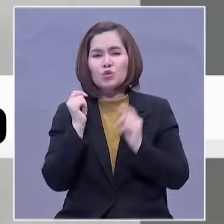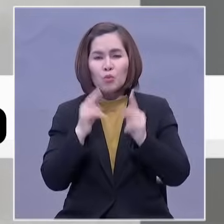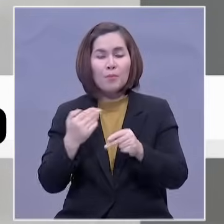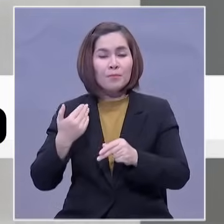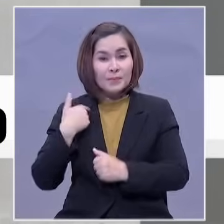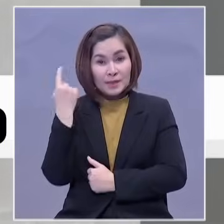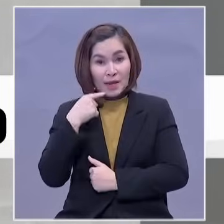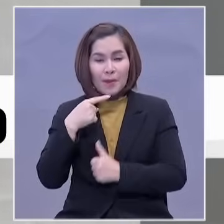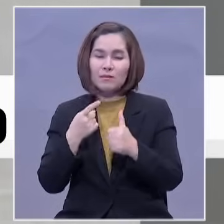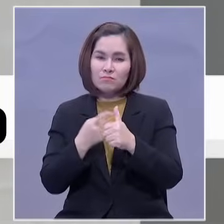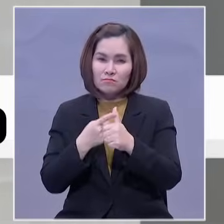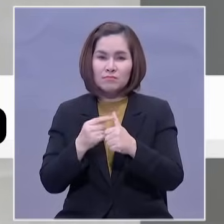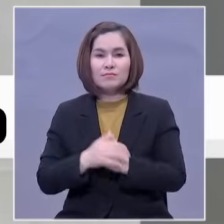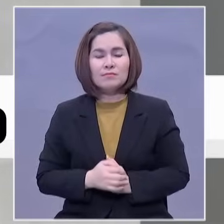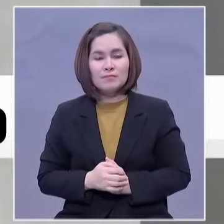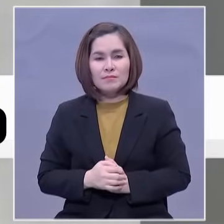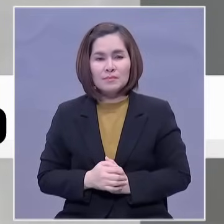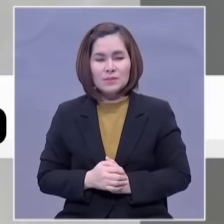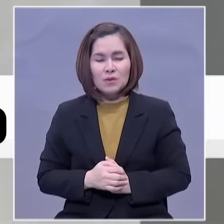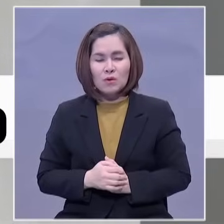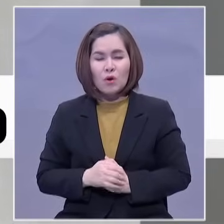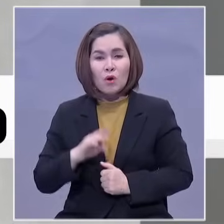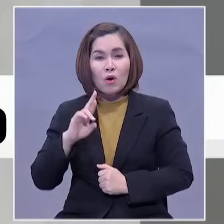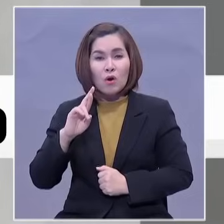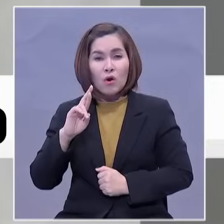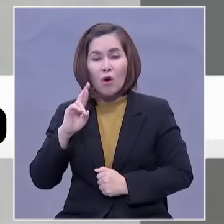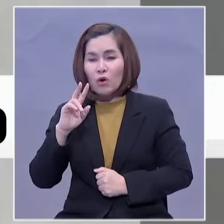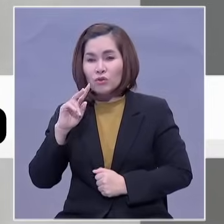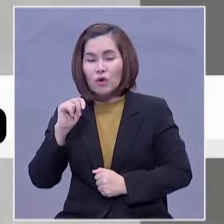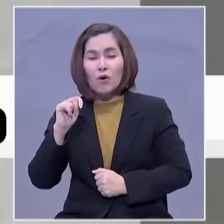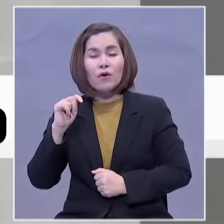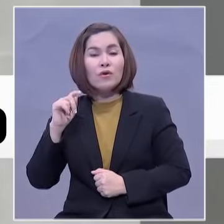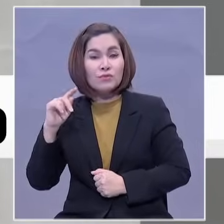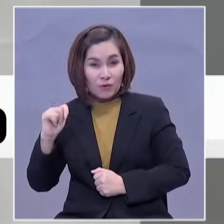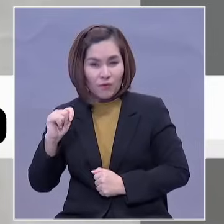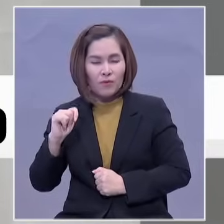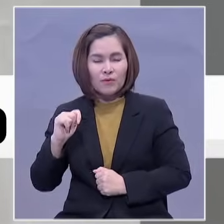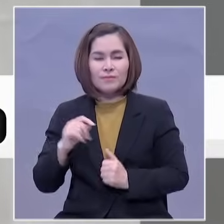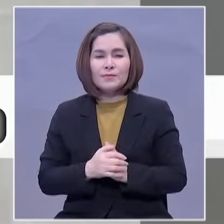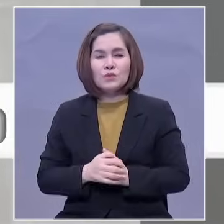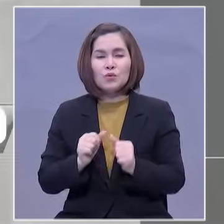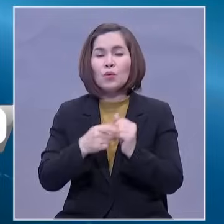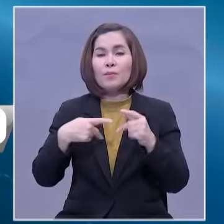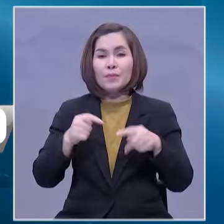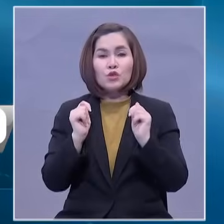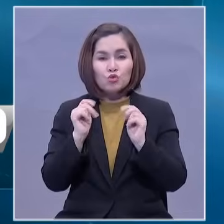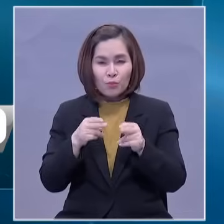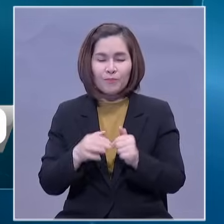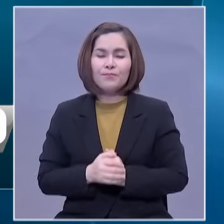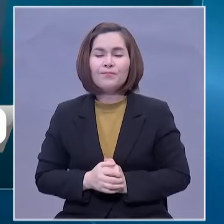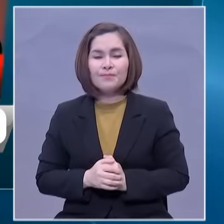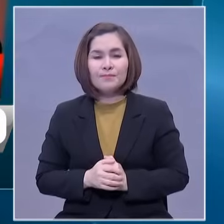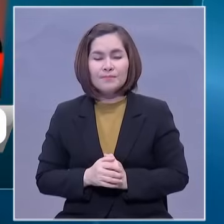อ่าตำรวจยศรตำรวจตรีนะครับอยู่ที่ปทุมธานี 1นายส่วนอีก 6นายเนี่ย